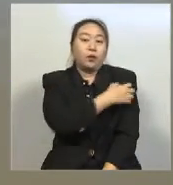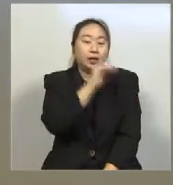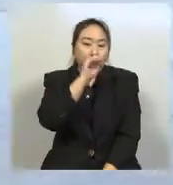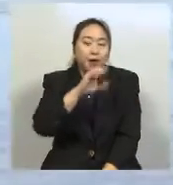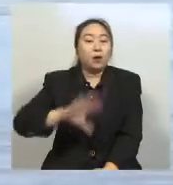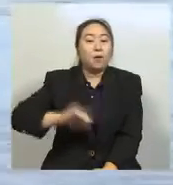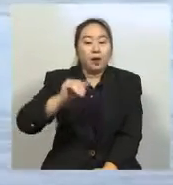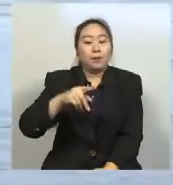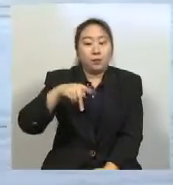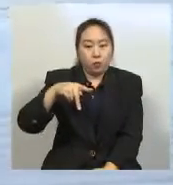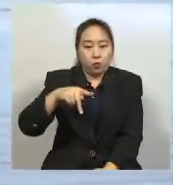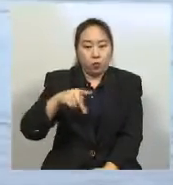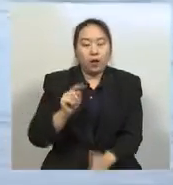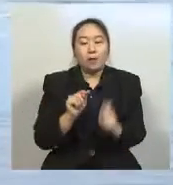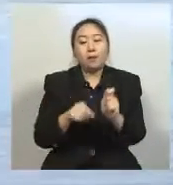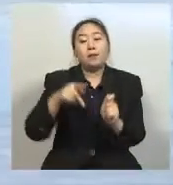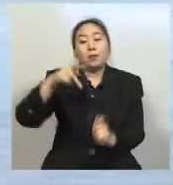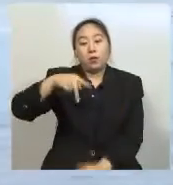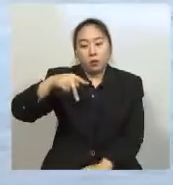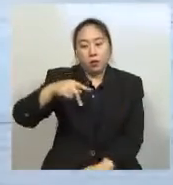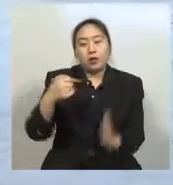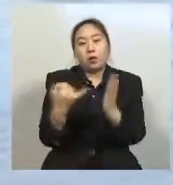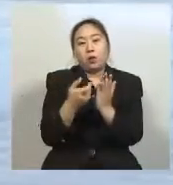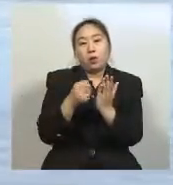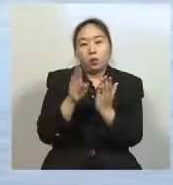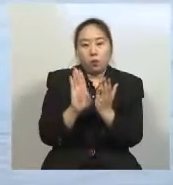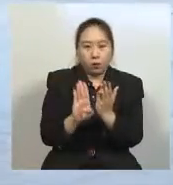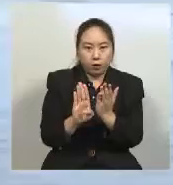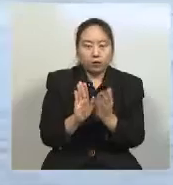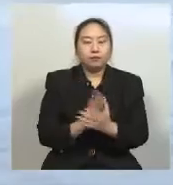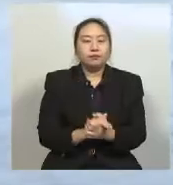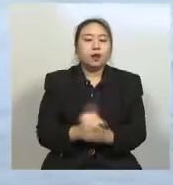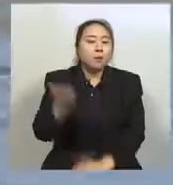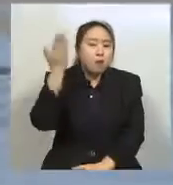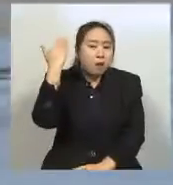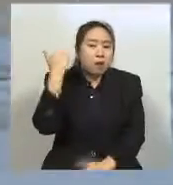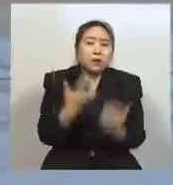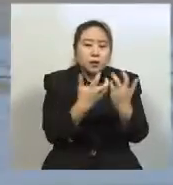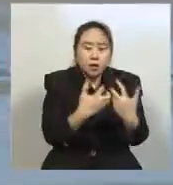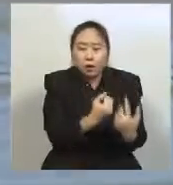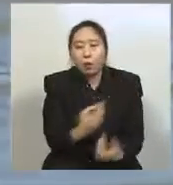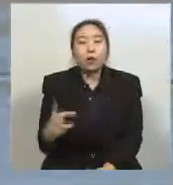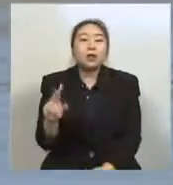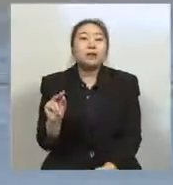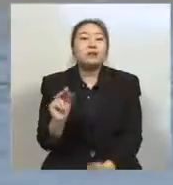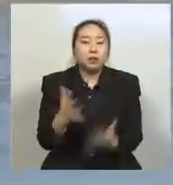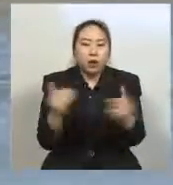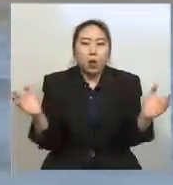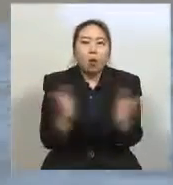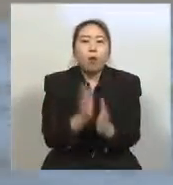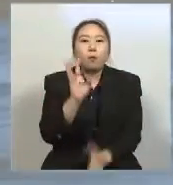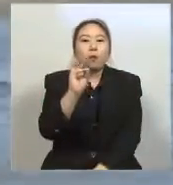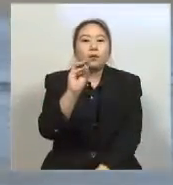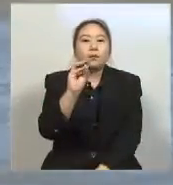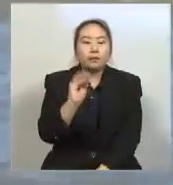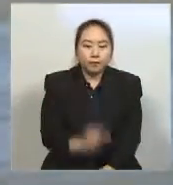ลเมืองพิบูลมังสาหารอำเภอพิบูลมังสาหารจังหวัดอุบลราชธานีจากเดิมอยู่ที่30เครื่องตอนนี้รวมเป็น60เ